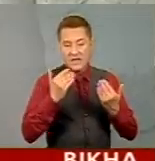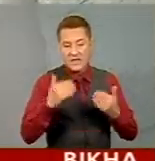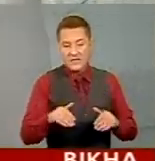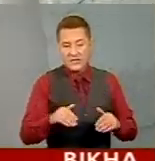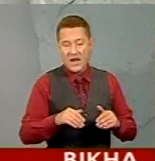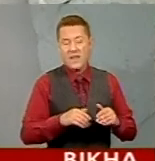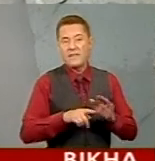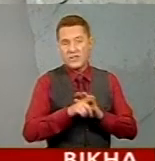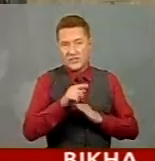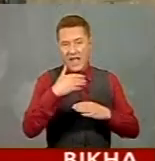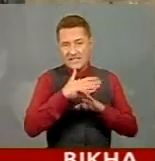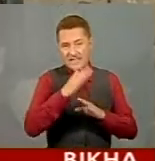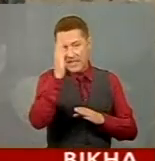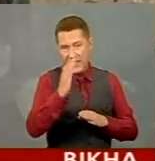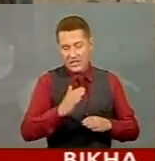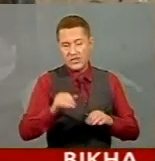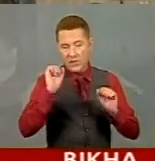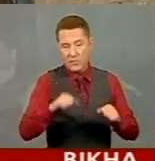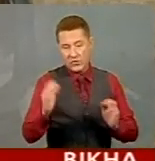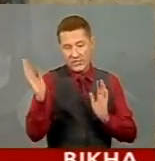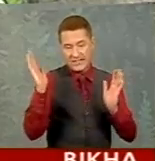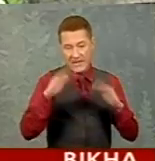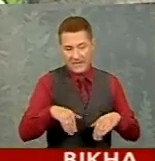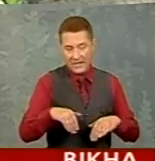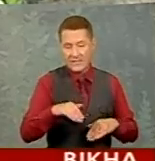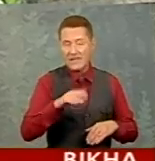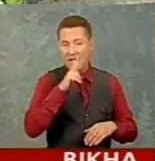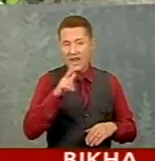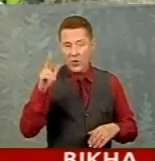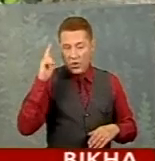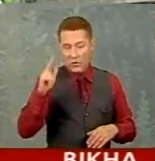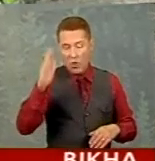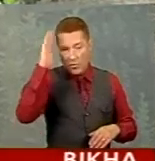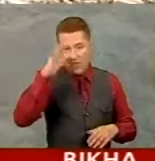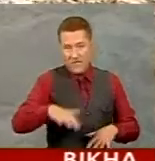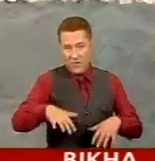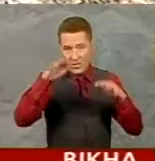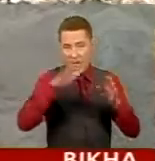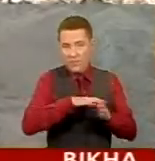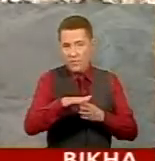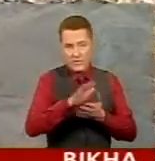взялася тріщинами і будь-якої миті може завалитися. 3 роки тому велика вода повністю